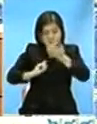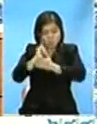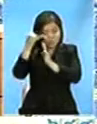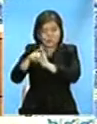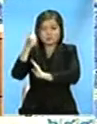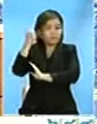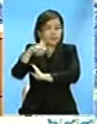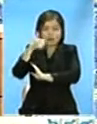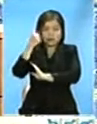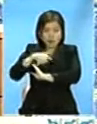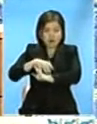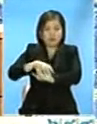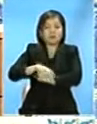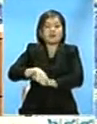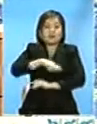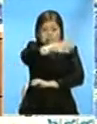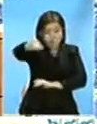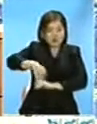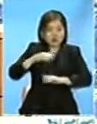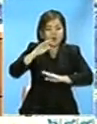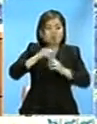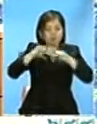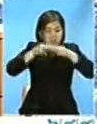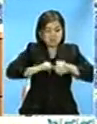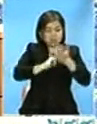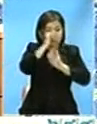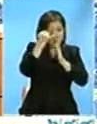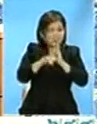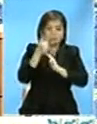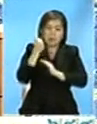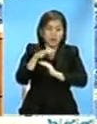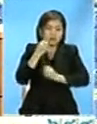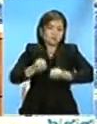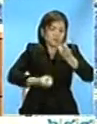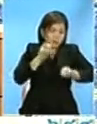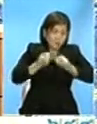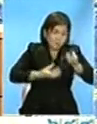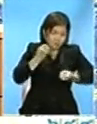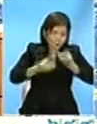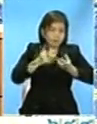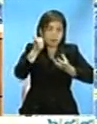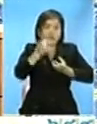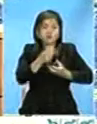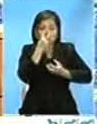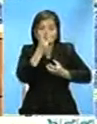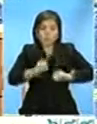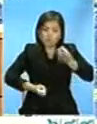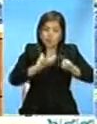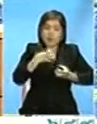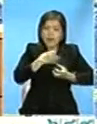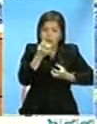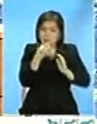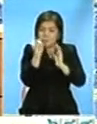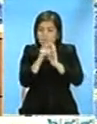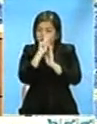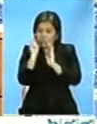สภาแห่งนี้ตัดสินผิดถูกไม่ได้แต่สภาแห่งนี้สะท้อนความต้องการได้ถ้าความต้องการนั้นผิดกฎหมายสภาแห่